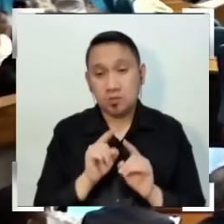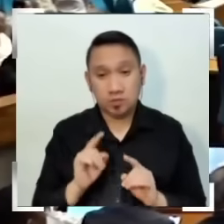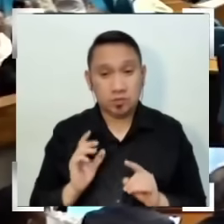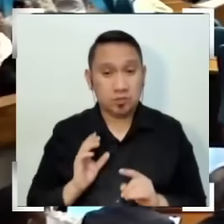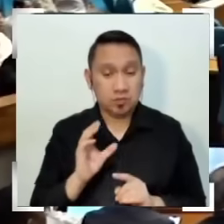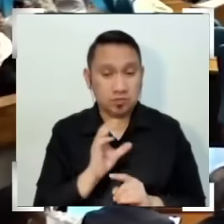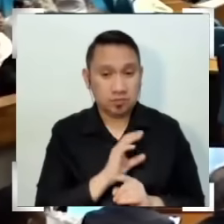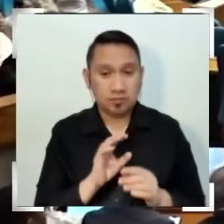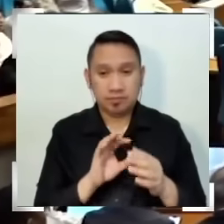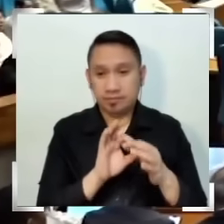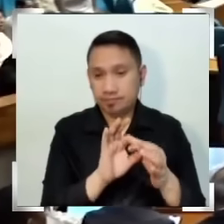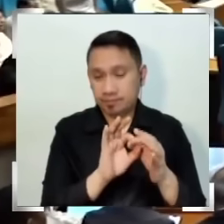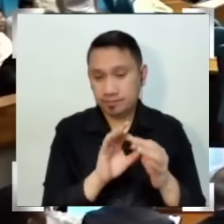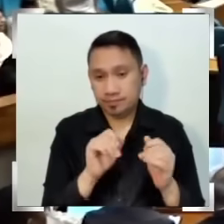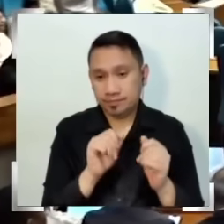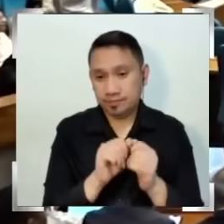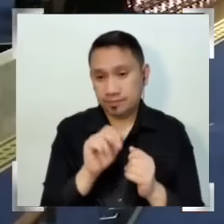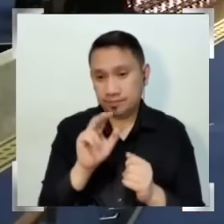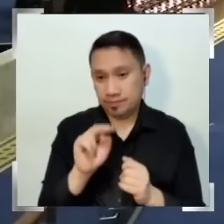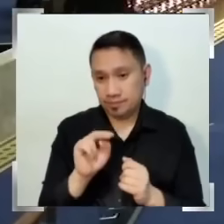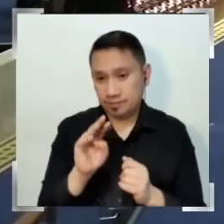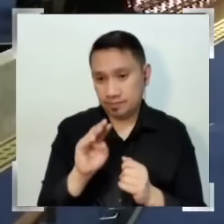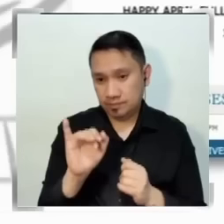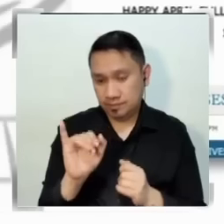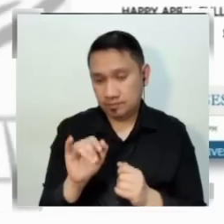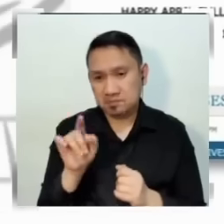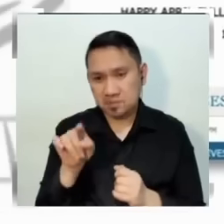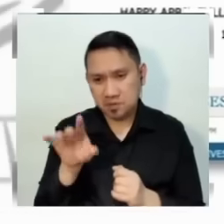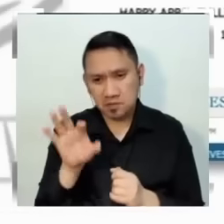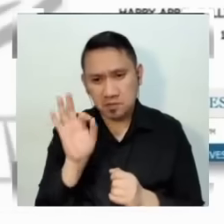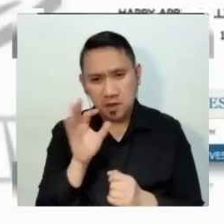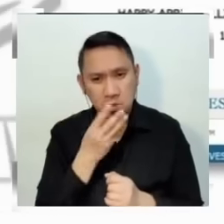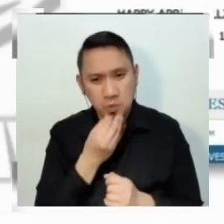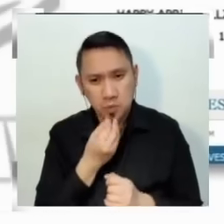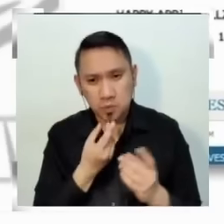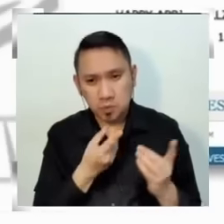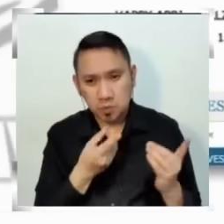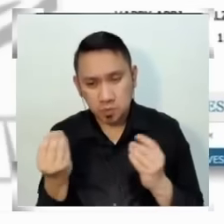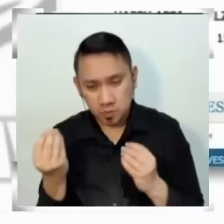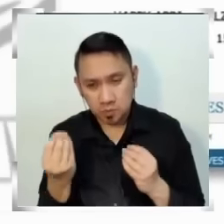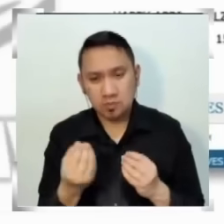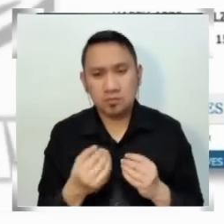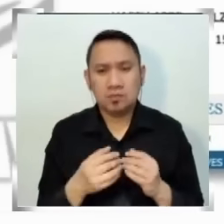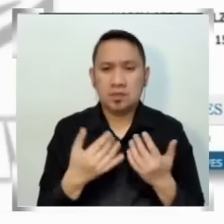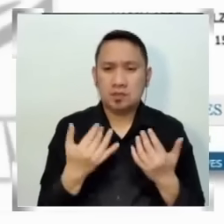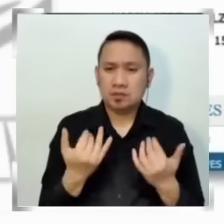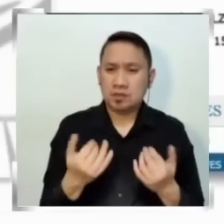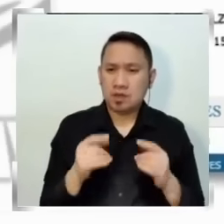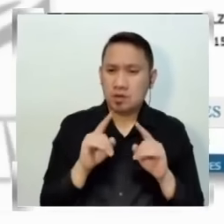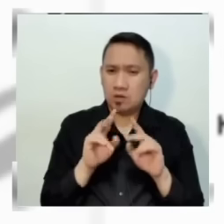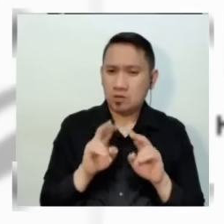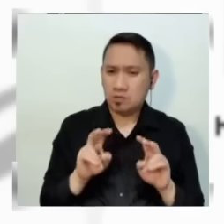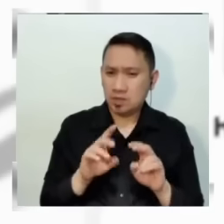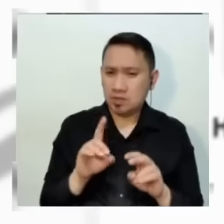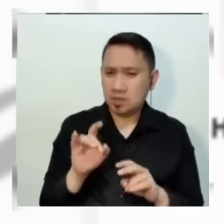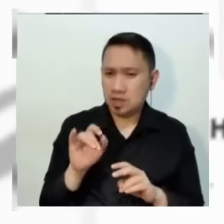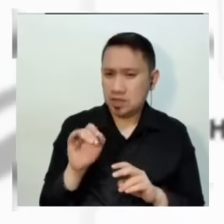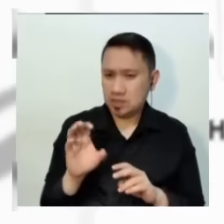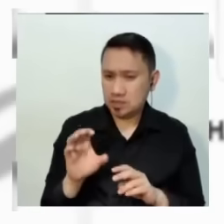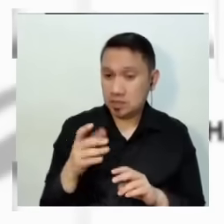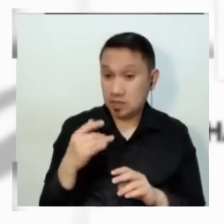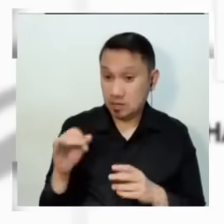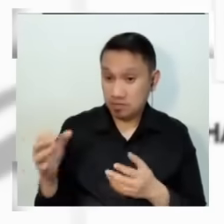of Investigation para matunton ang nasa likod dito. Bagamat iniimbestigahan pa ng DICT kung may nanakaw na data